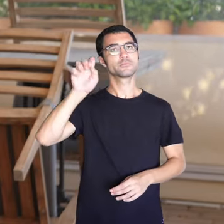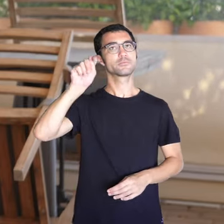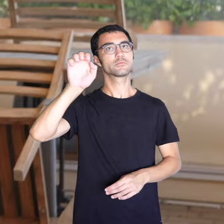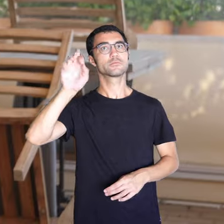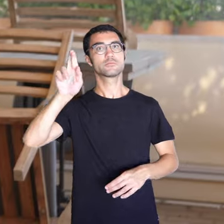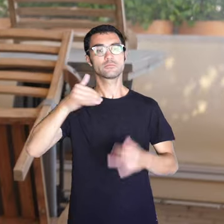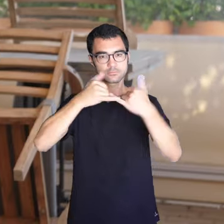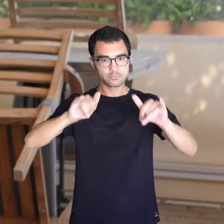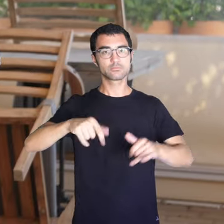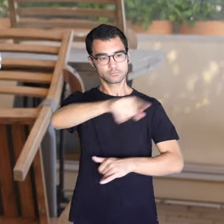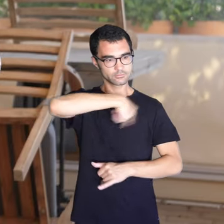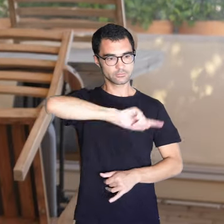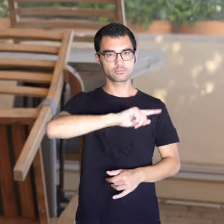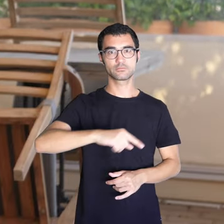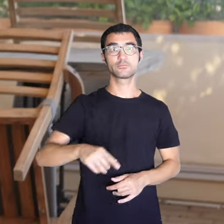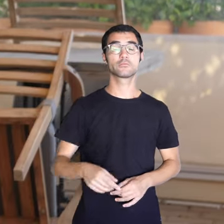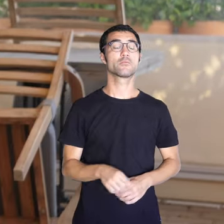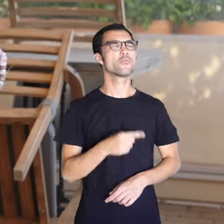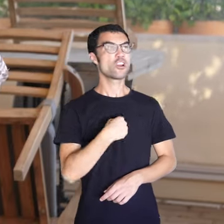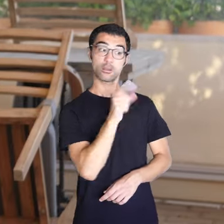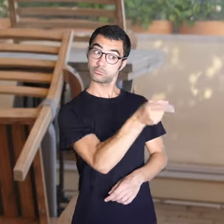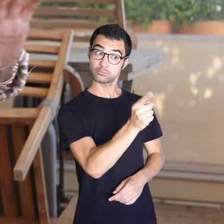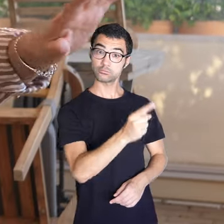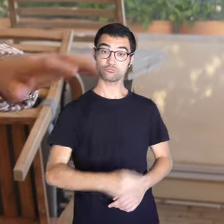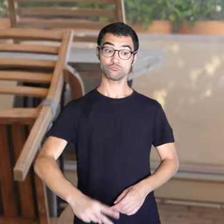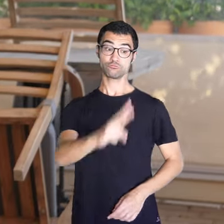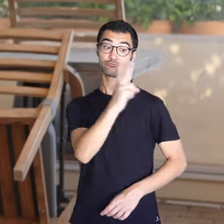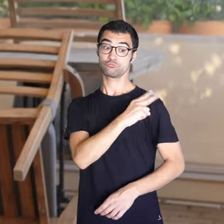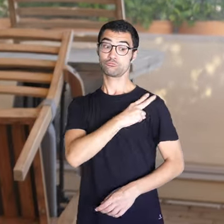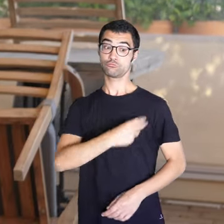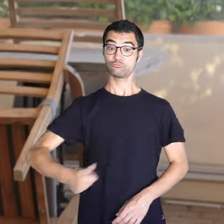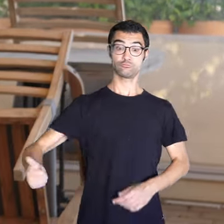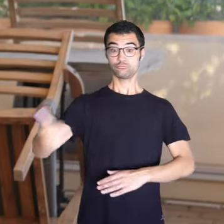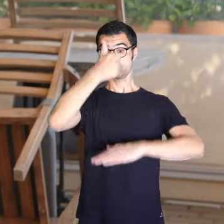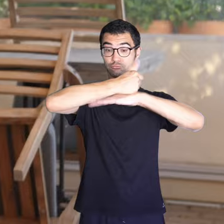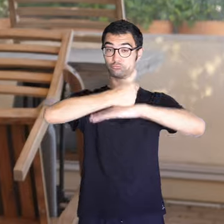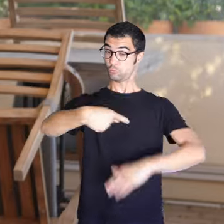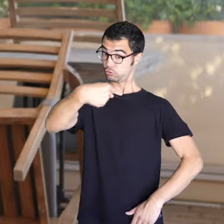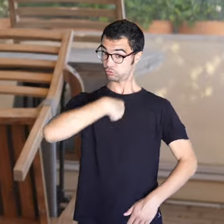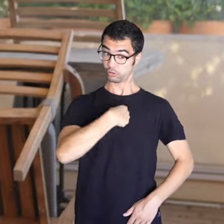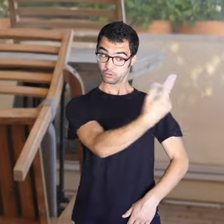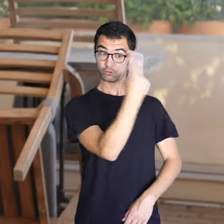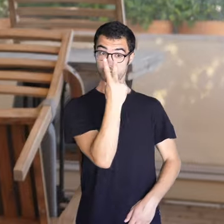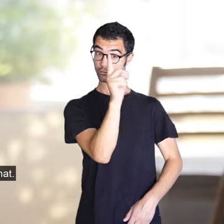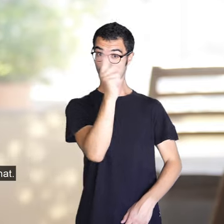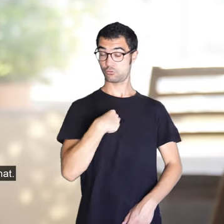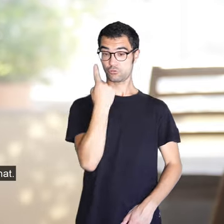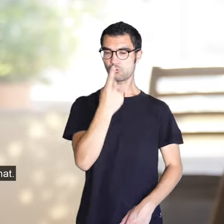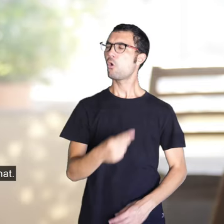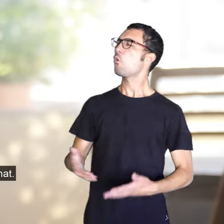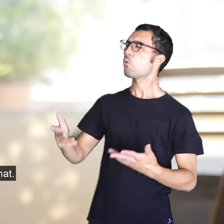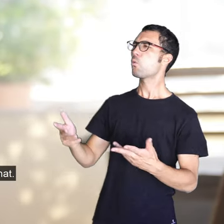aquí només hi ha d'haver un gai. Si hi ha dos gais, no anirà bé, oh? Diu, no, sí, tu ho seràs.